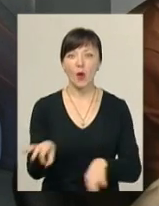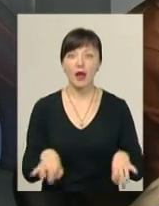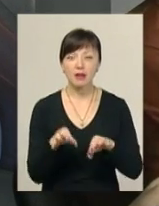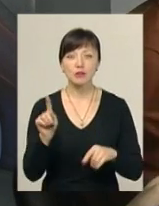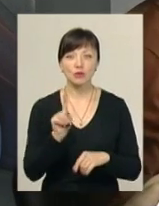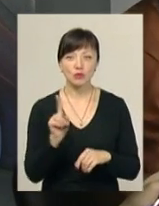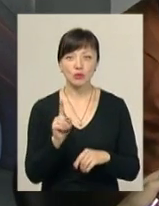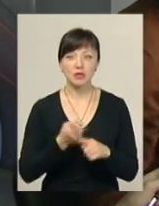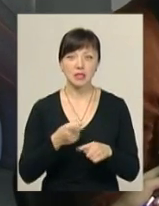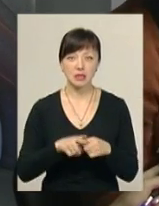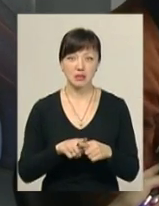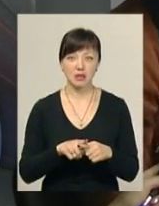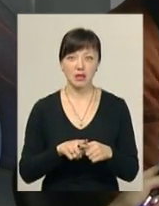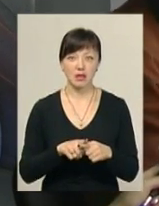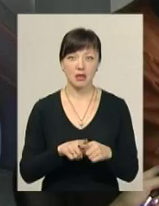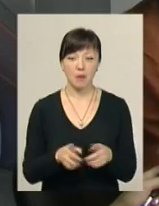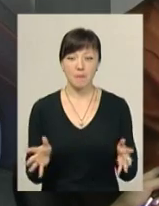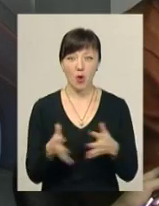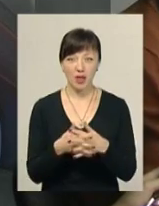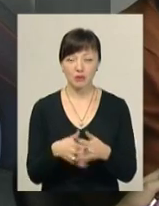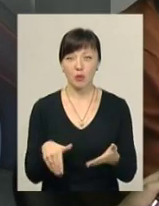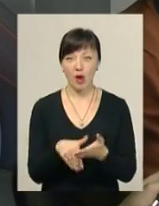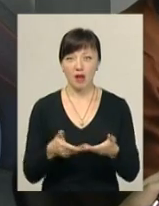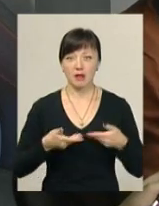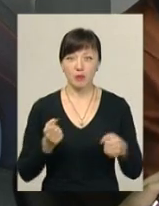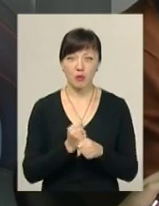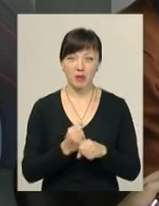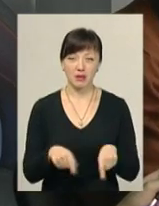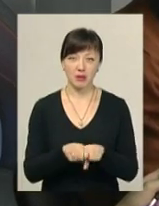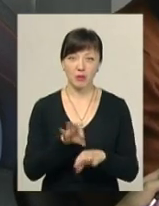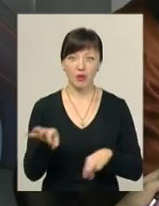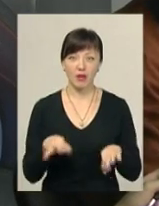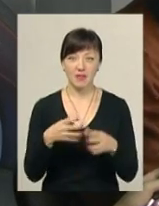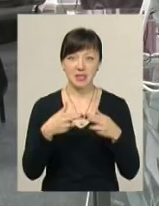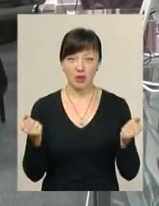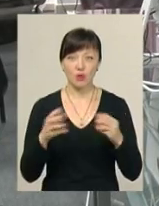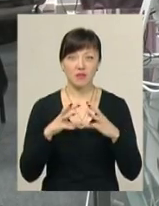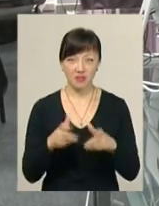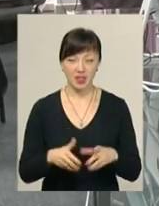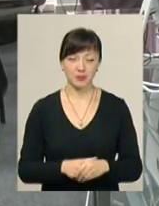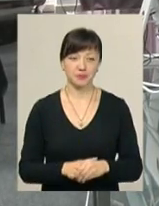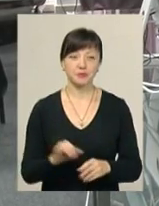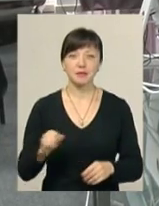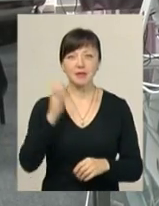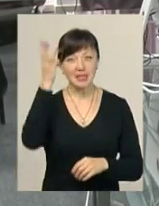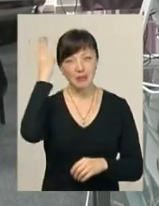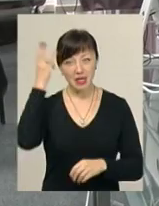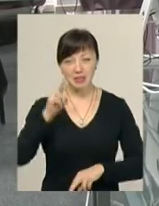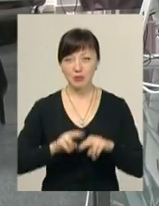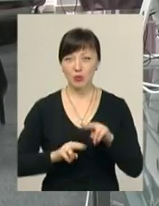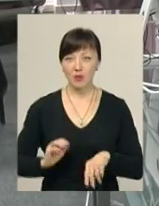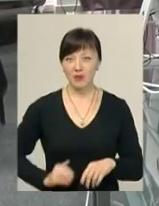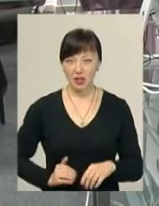саме це поєднання допомагає нам робити такі проекти, які визнають в світі. Із хмельницькими забудовниками